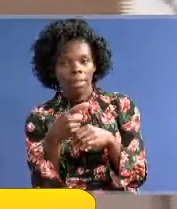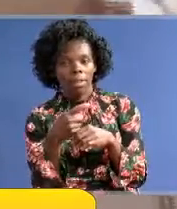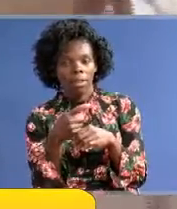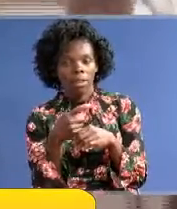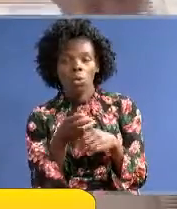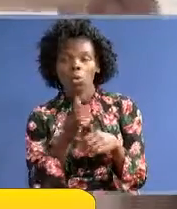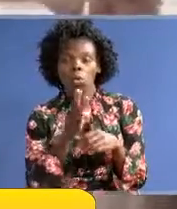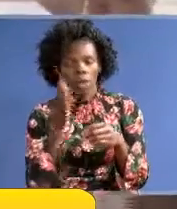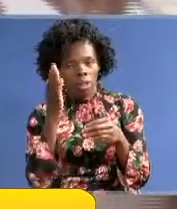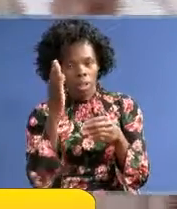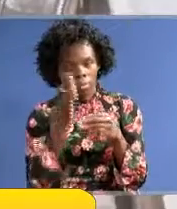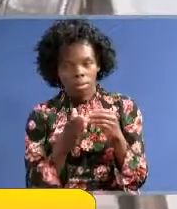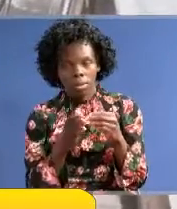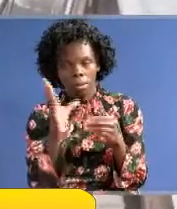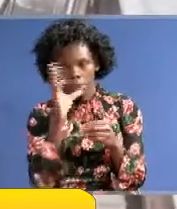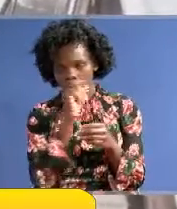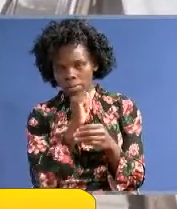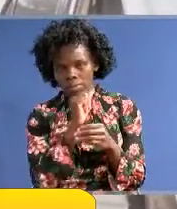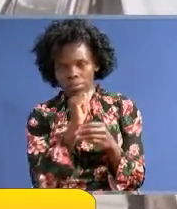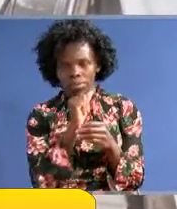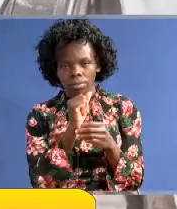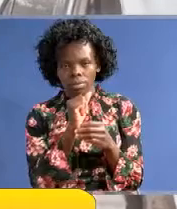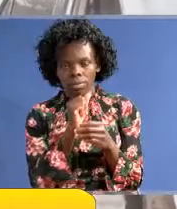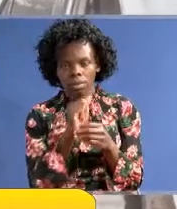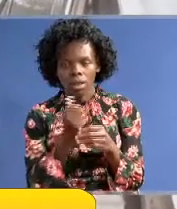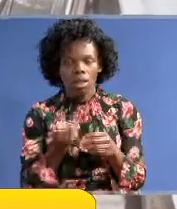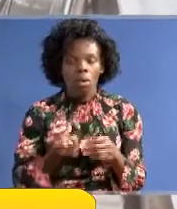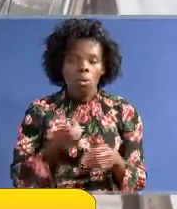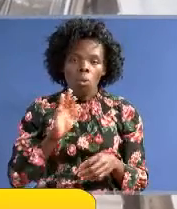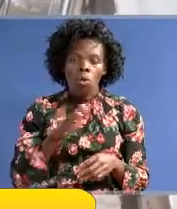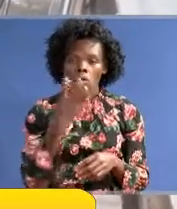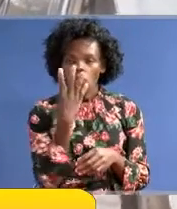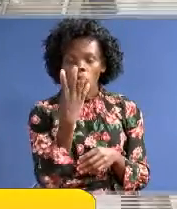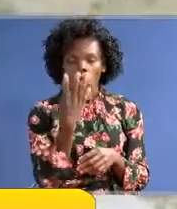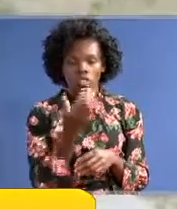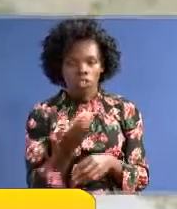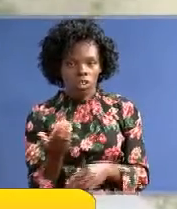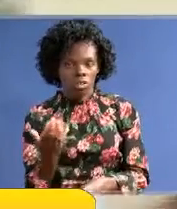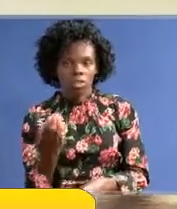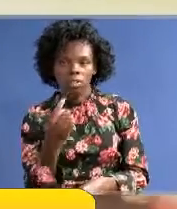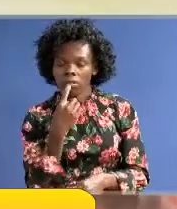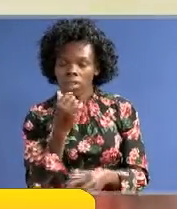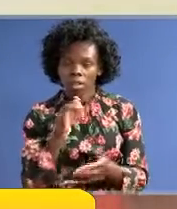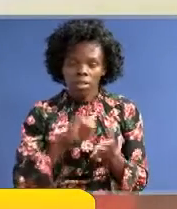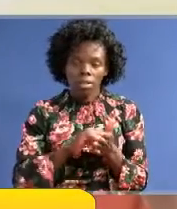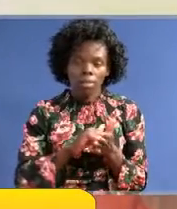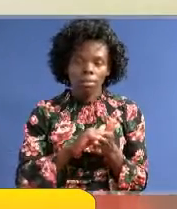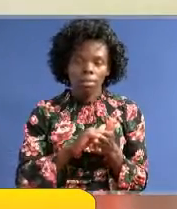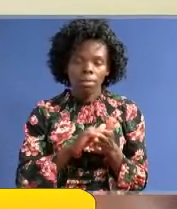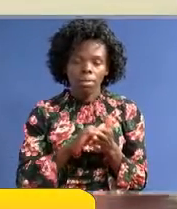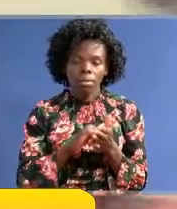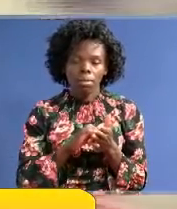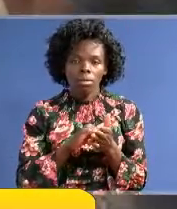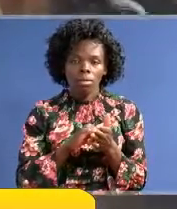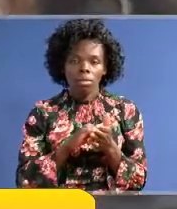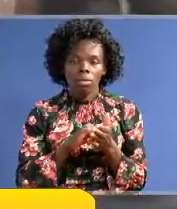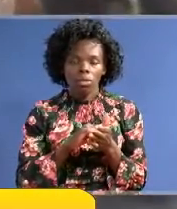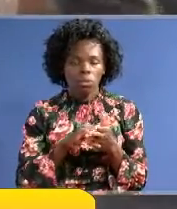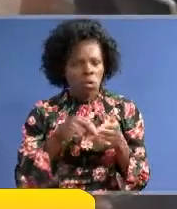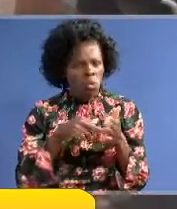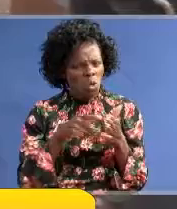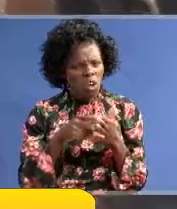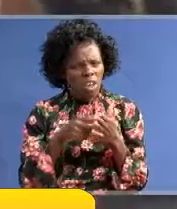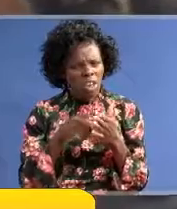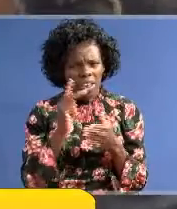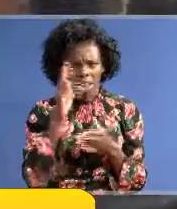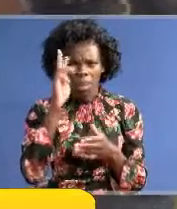maji inakatika, wanakosa. Kwa upande wake, mama watoto wane Nancy Washuka amesimulia jinsi walivyokuwa wakitembea kilomita